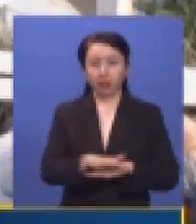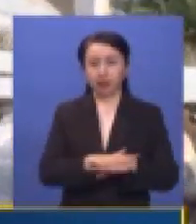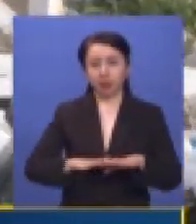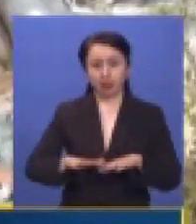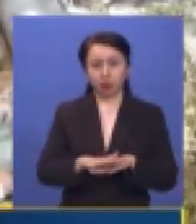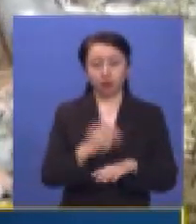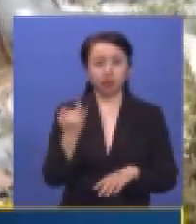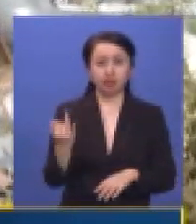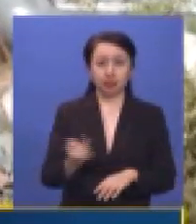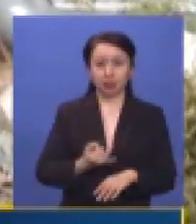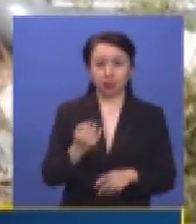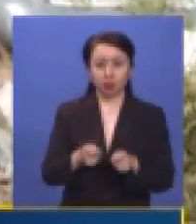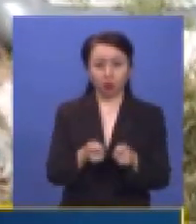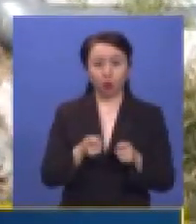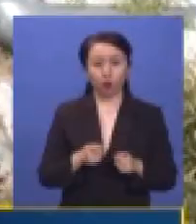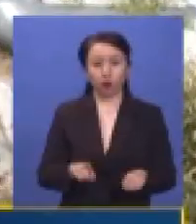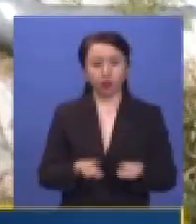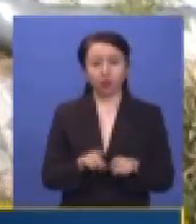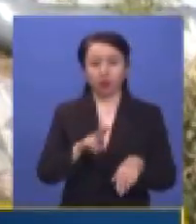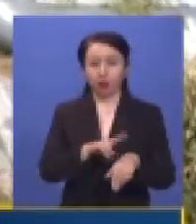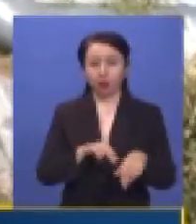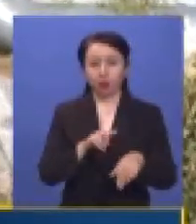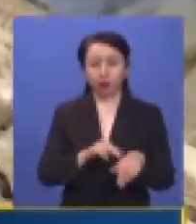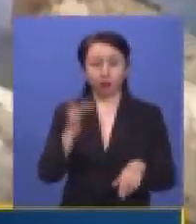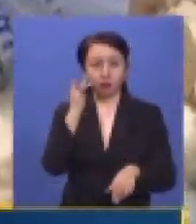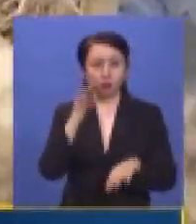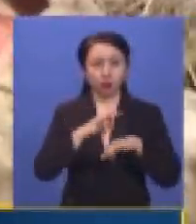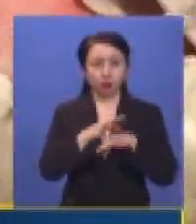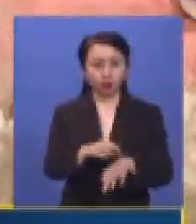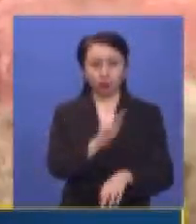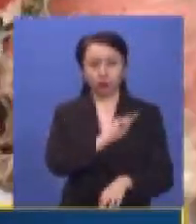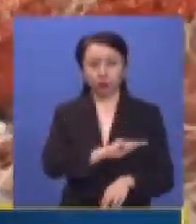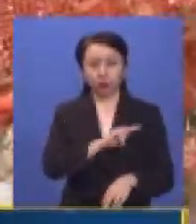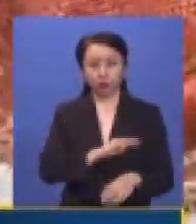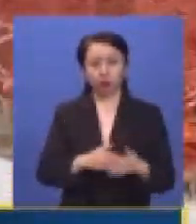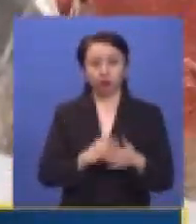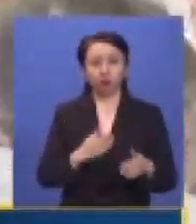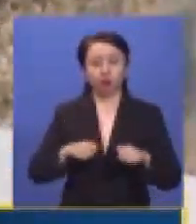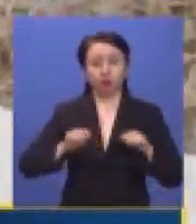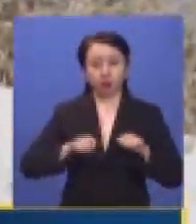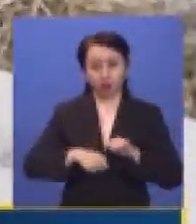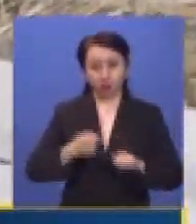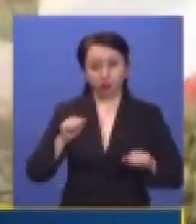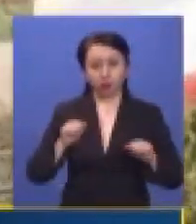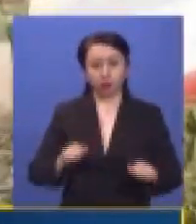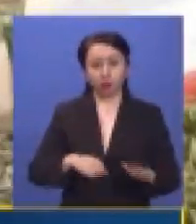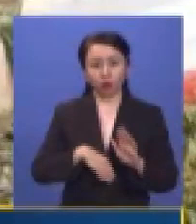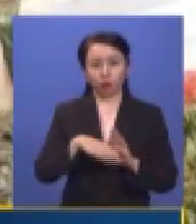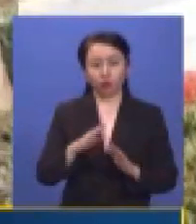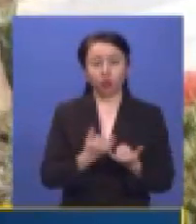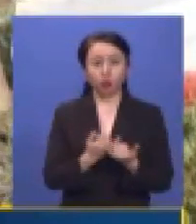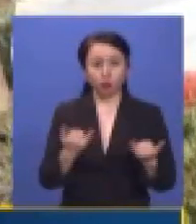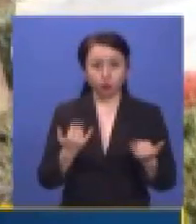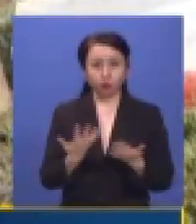населения. Заинтересованные органы, в том числе полицейские, регулярно проводят работу по предупреждению нарушений правил благоустройства. Услуги